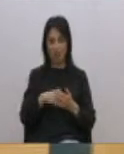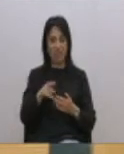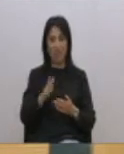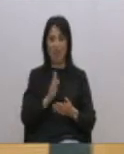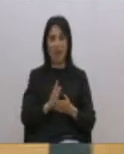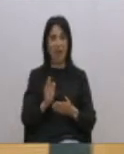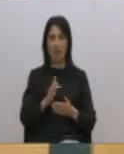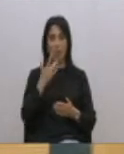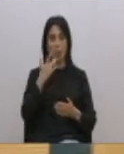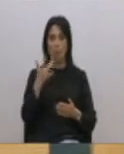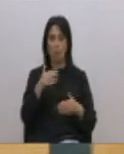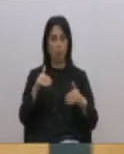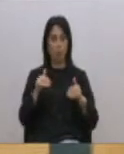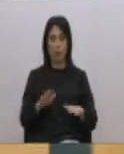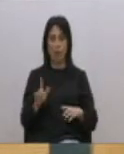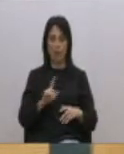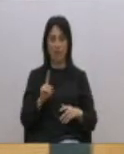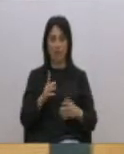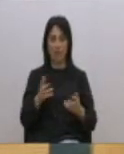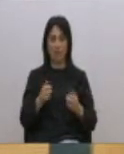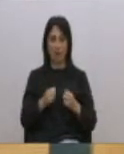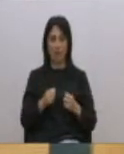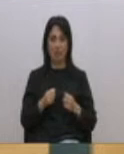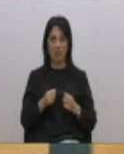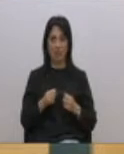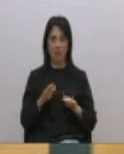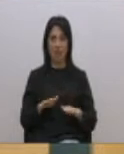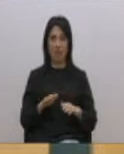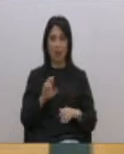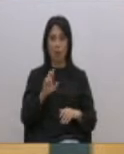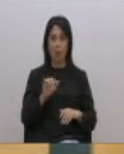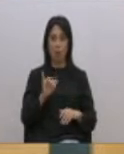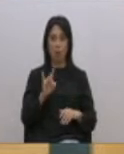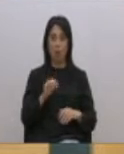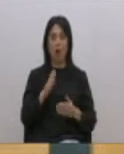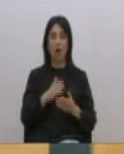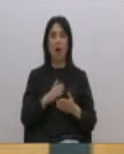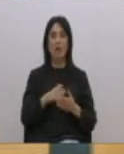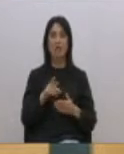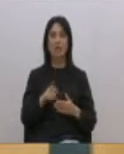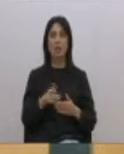არის პოლიტიკური გადაწყვეტილებების მიღების ადგილი. ბიურო არის, რომელიც